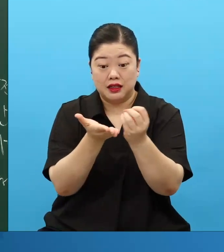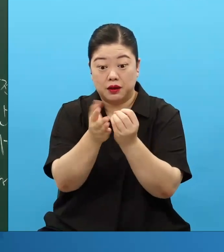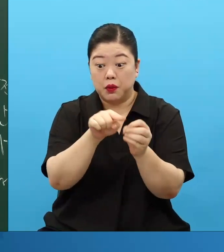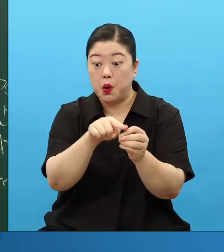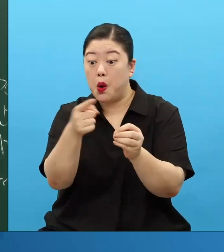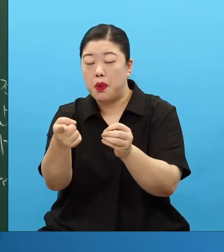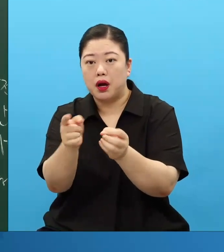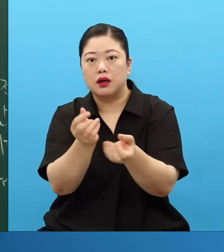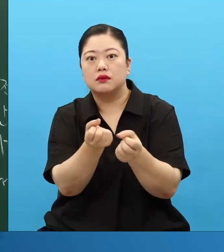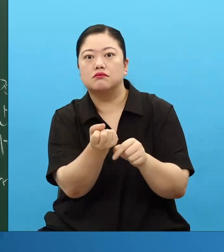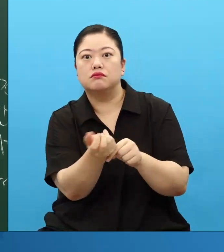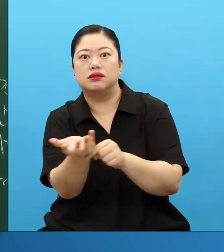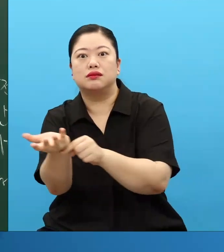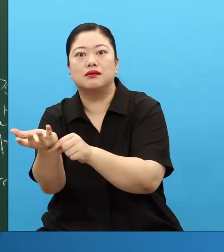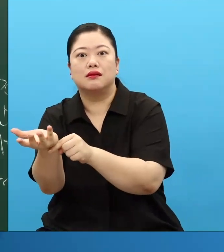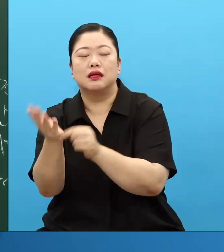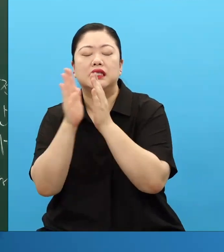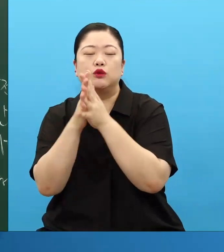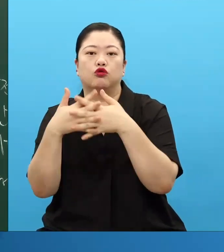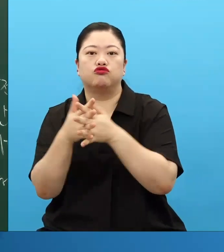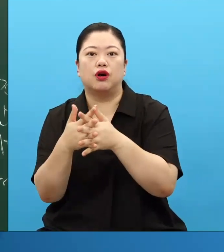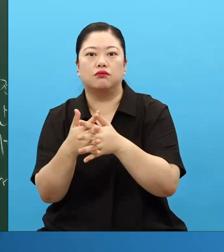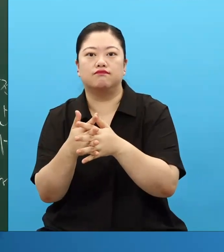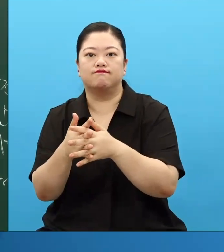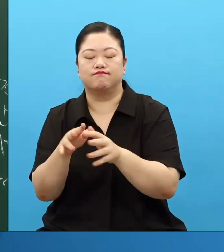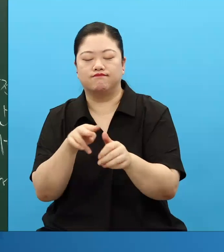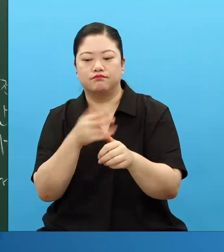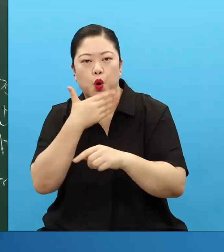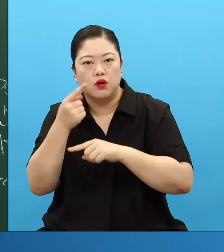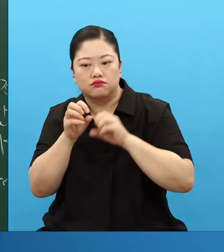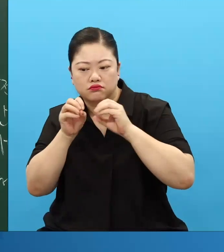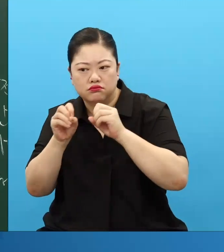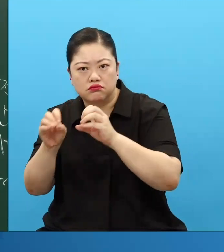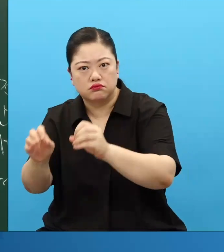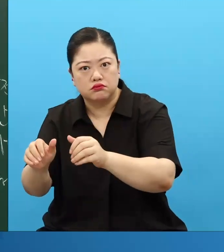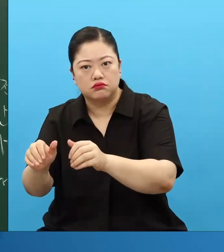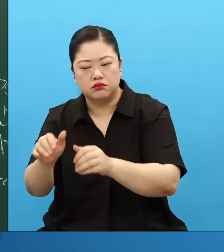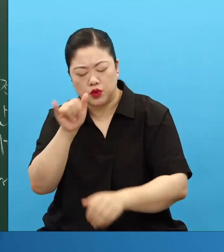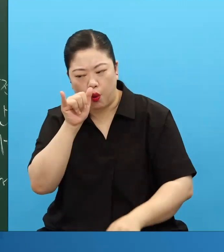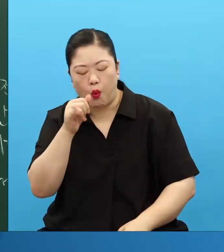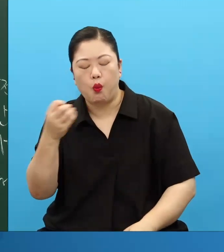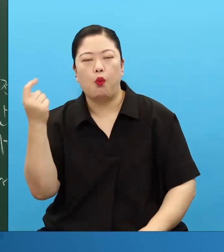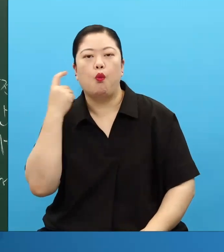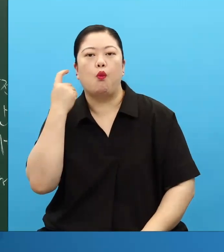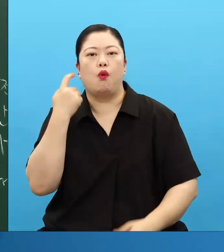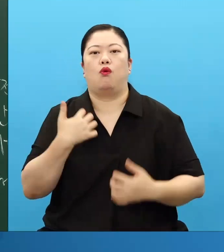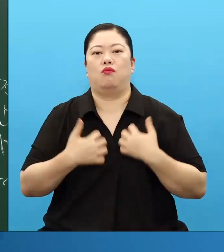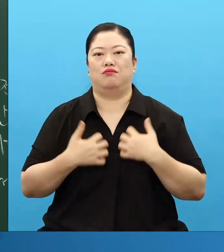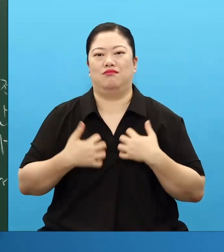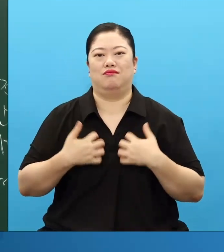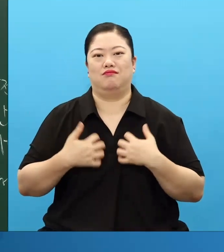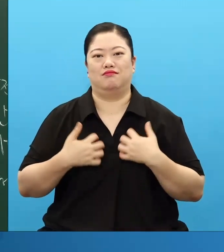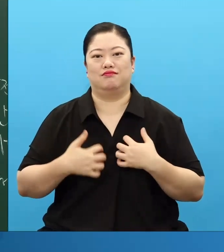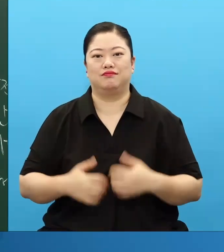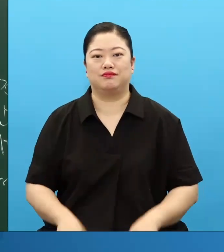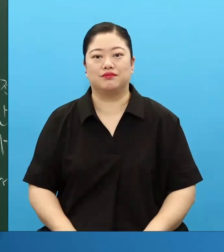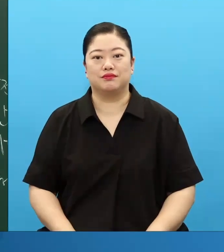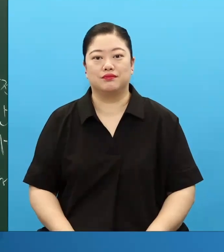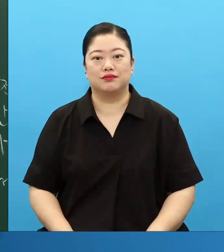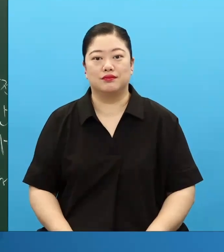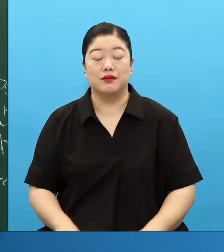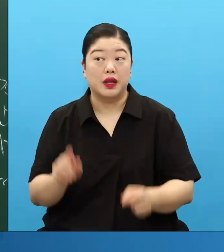시대의 정인이 됐단 말이에요. 이 말은 시대 흐름을 보게 됩니다. To become a historic witness means that you see the stream of the age. 아니 장로님들의